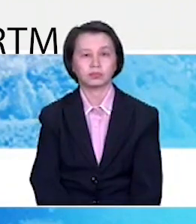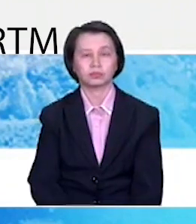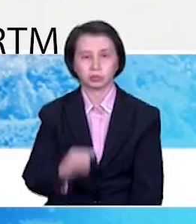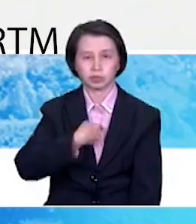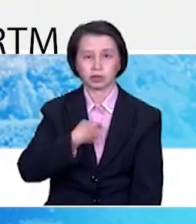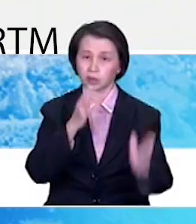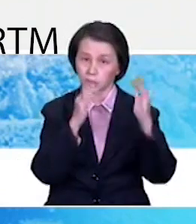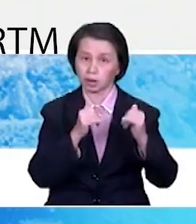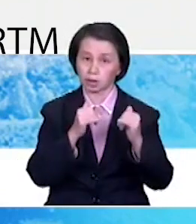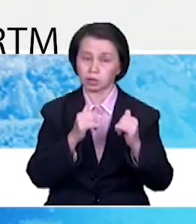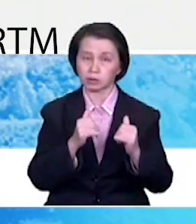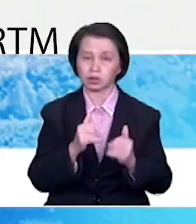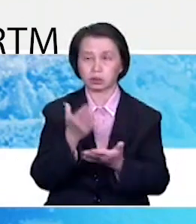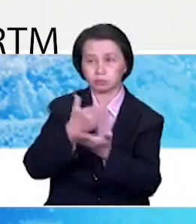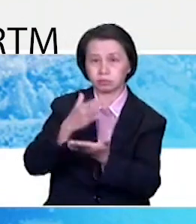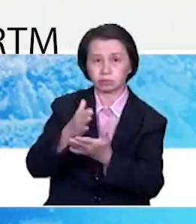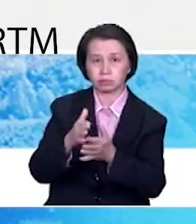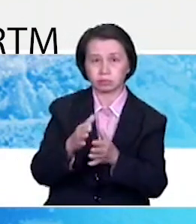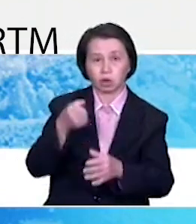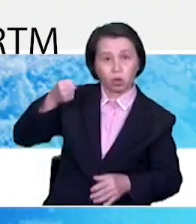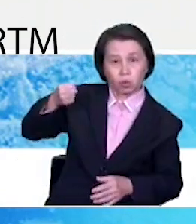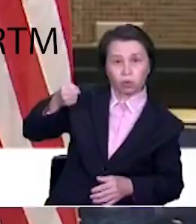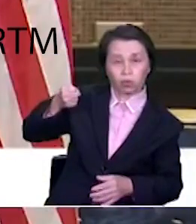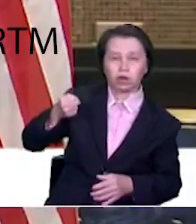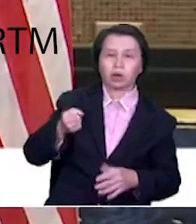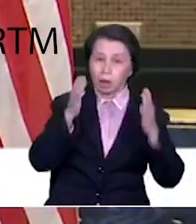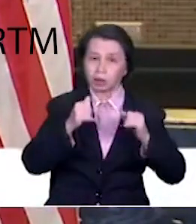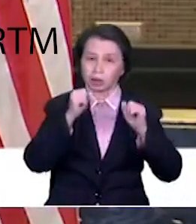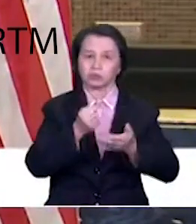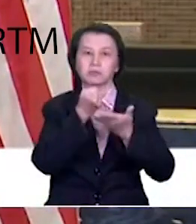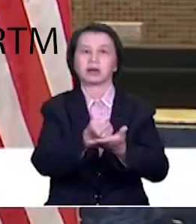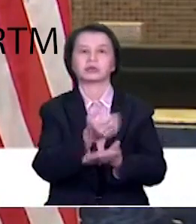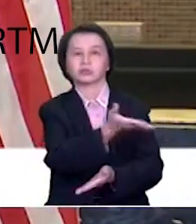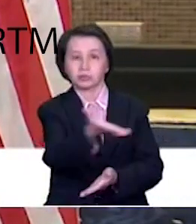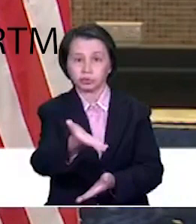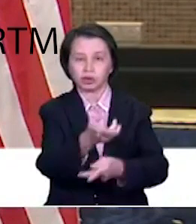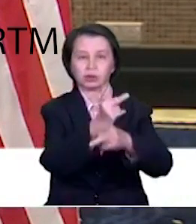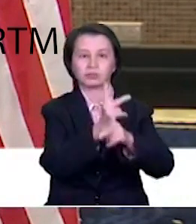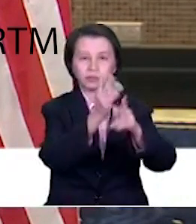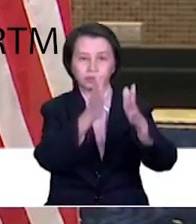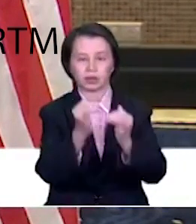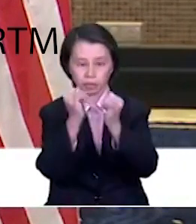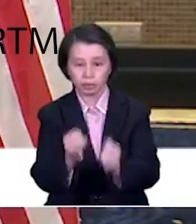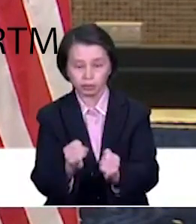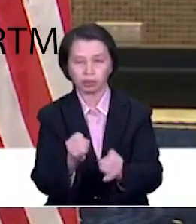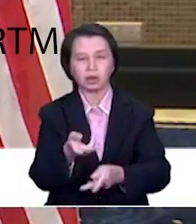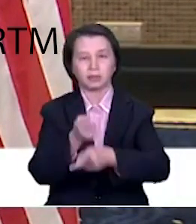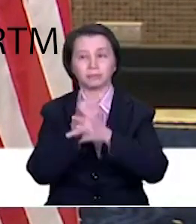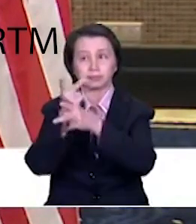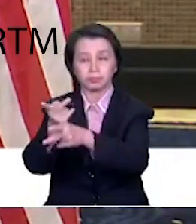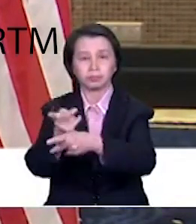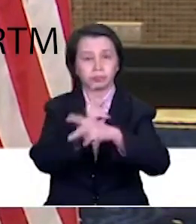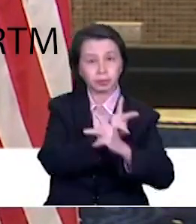Saya berharap inisiatif moratorium ini dapat sedikit sebanyak membantu peminjam individu dan PKS